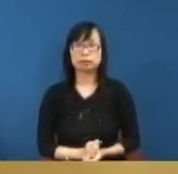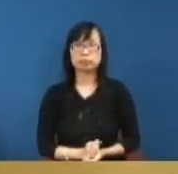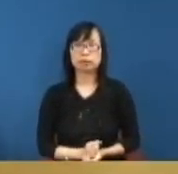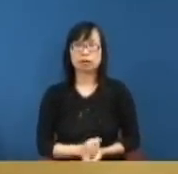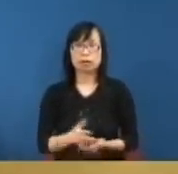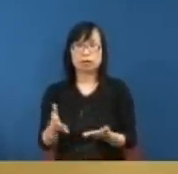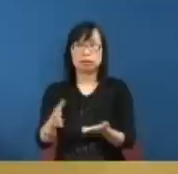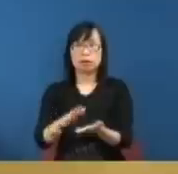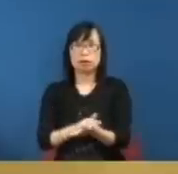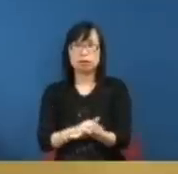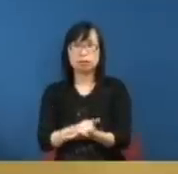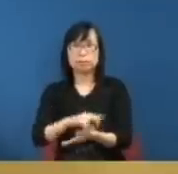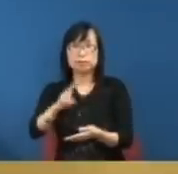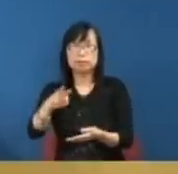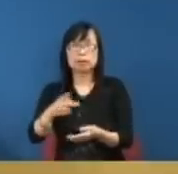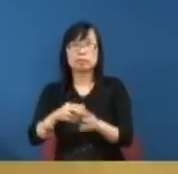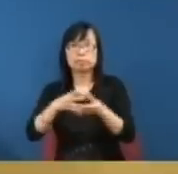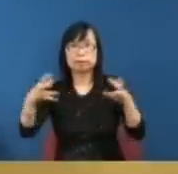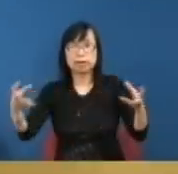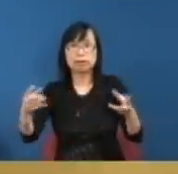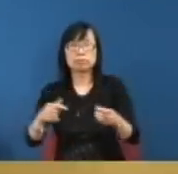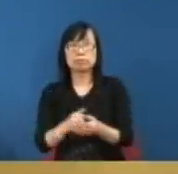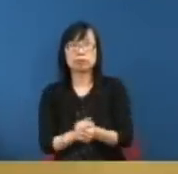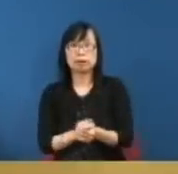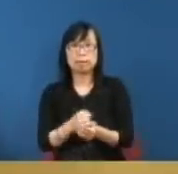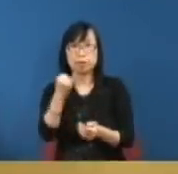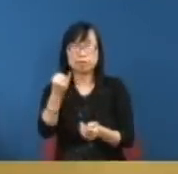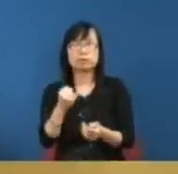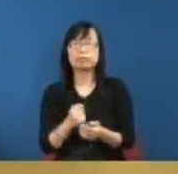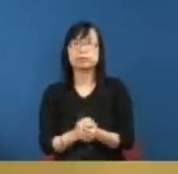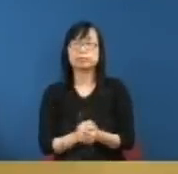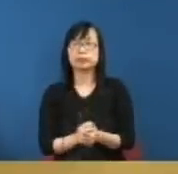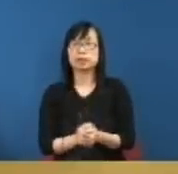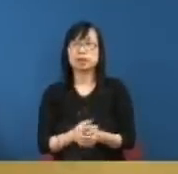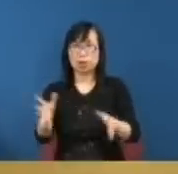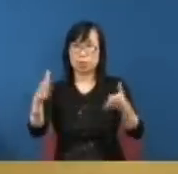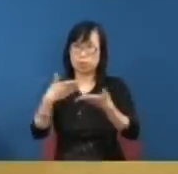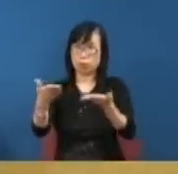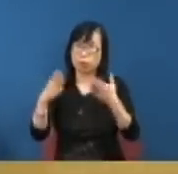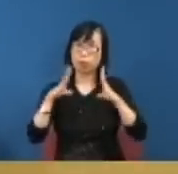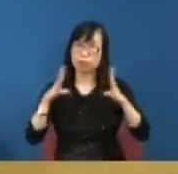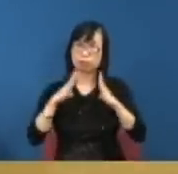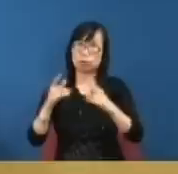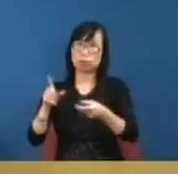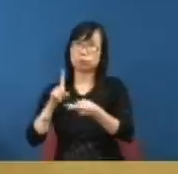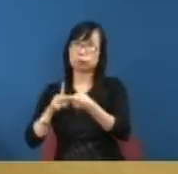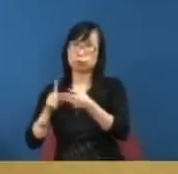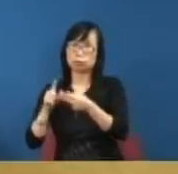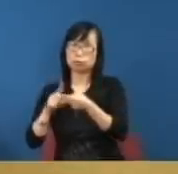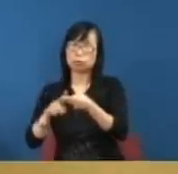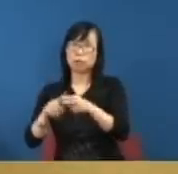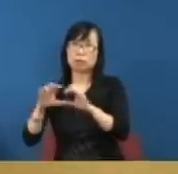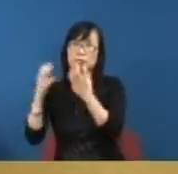去沾滿成身屎，再變成一條更大的屎蟲，即是說去享受你自己和共產黨苟合而定出來